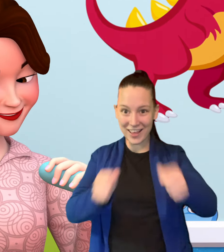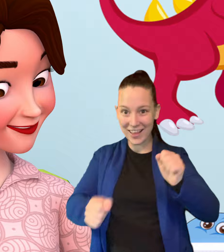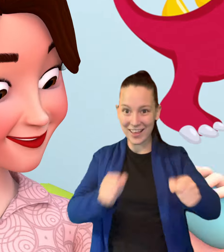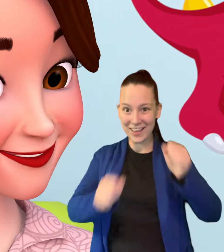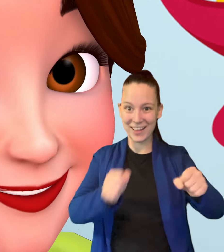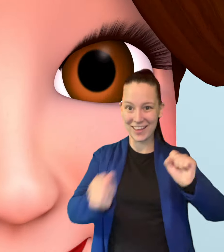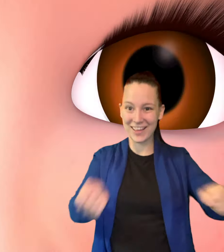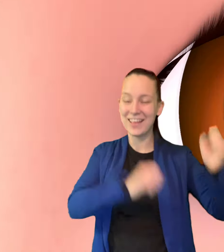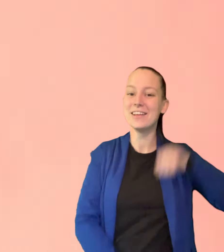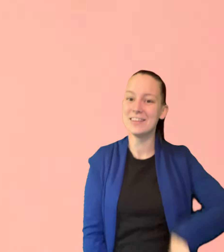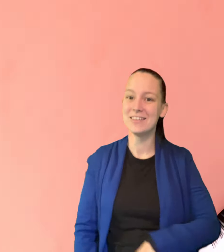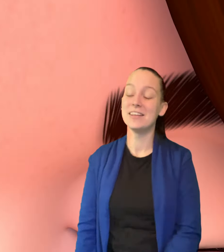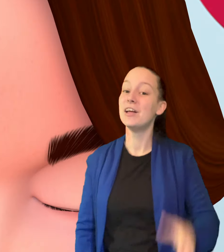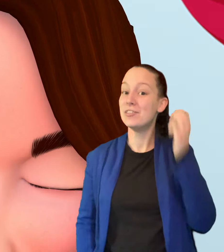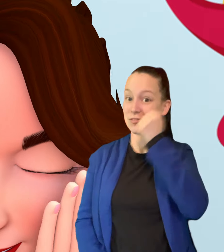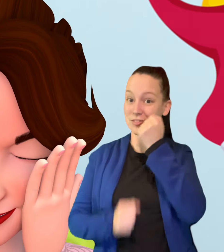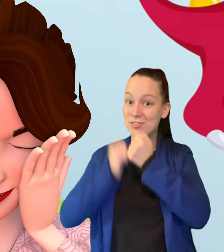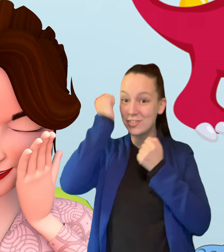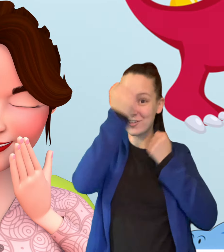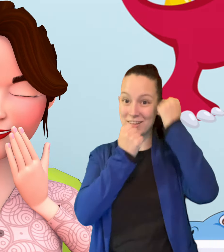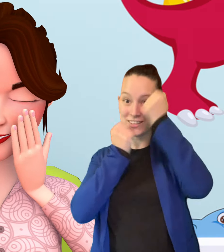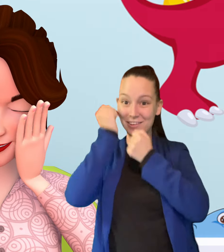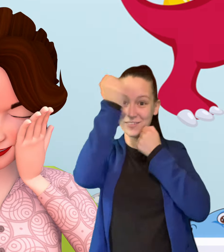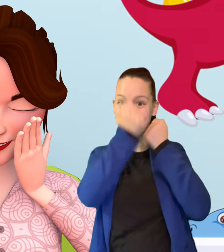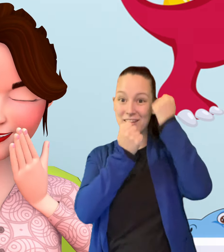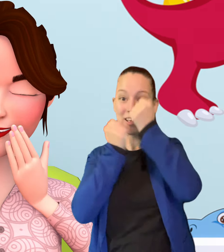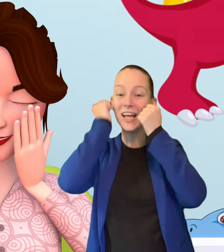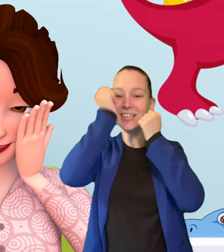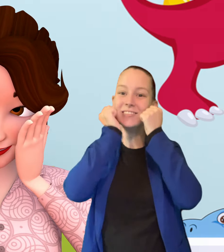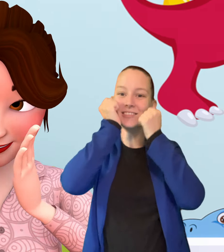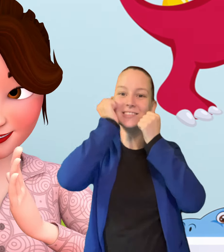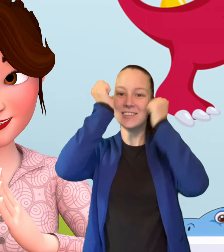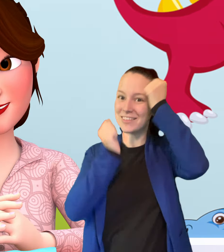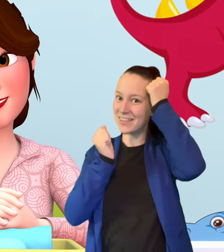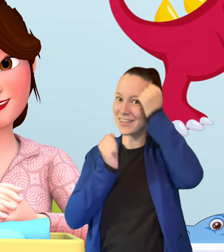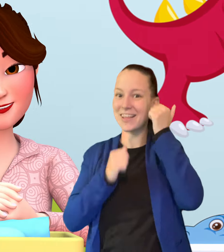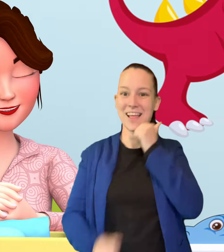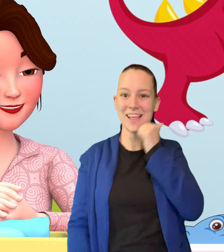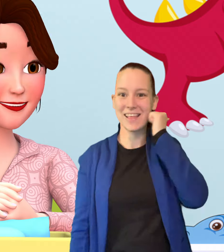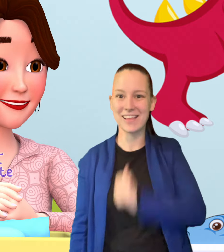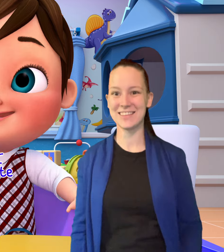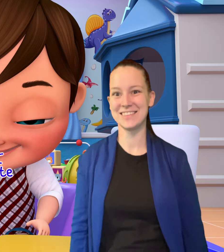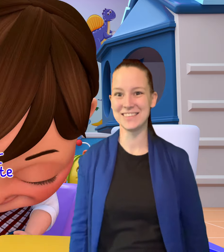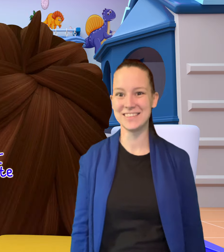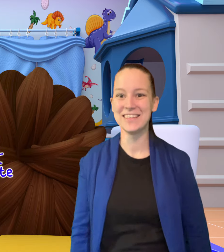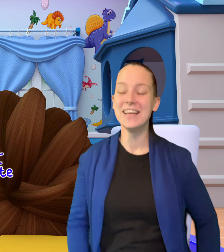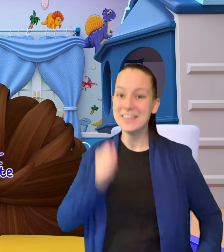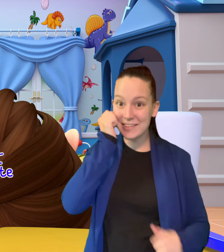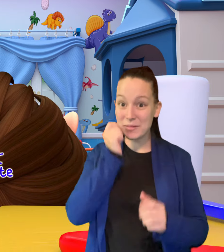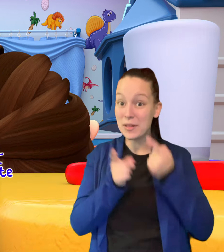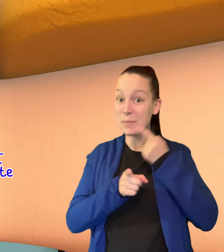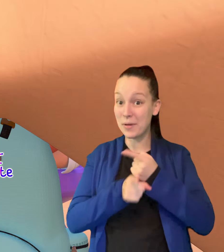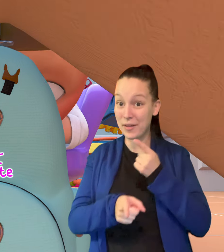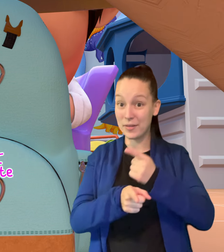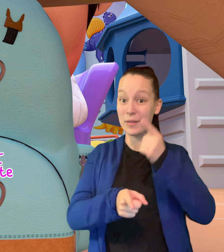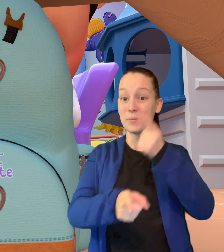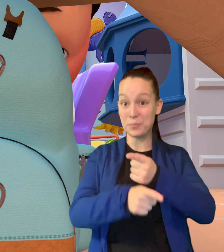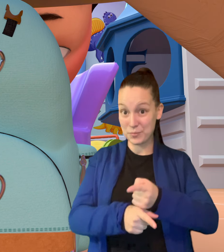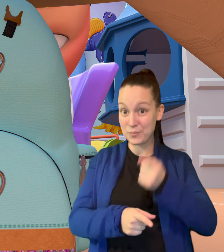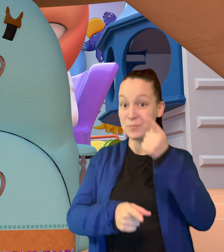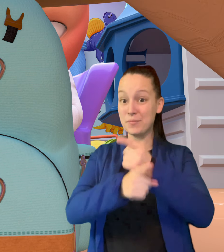ね顔を洗って毎日ねちゃんちゃんとちゃんと